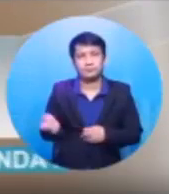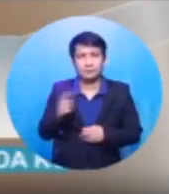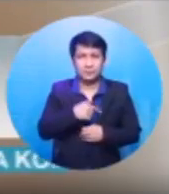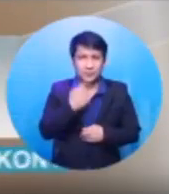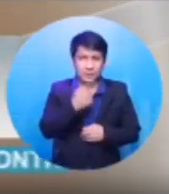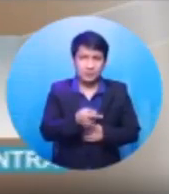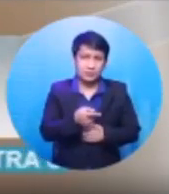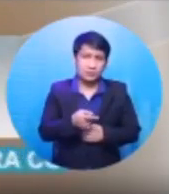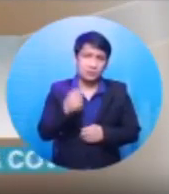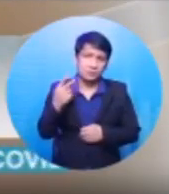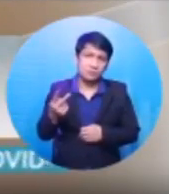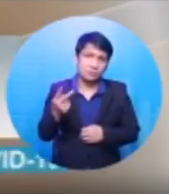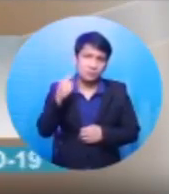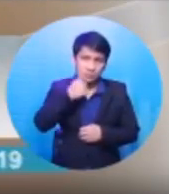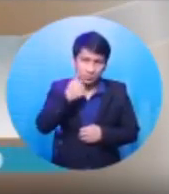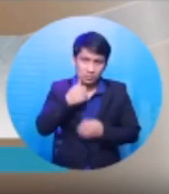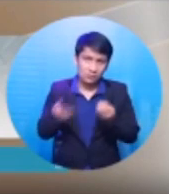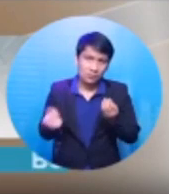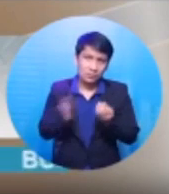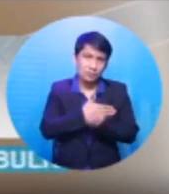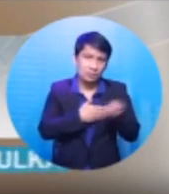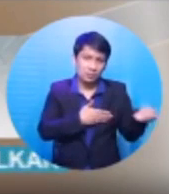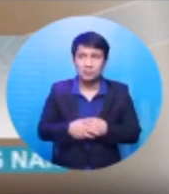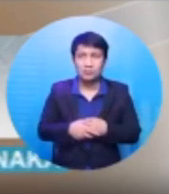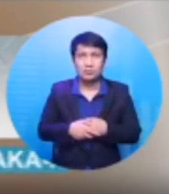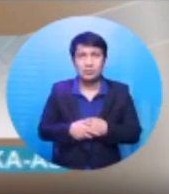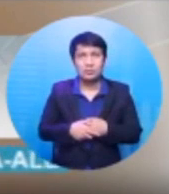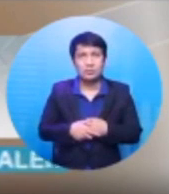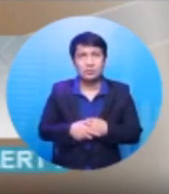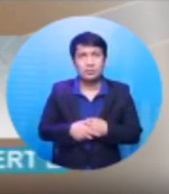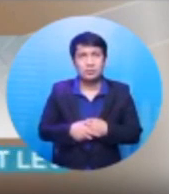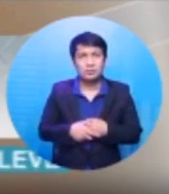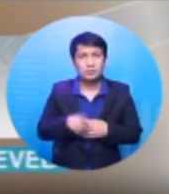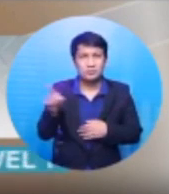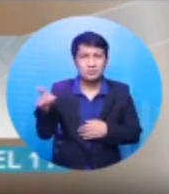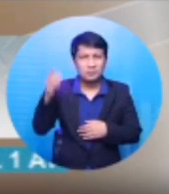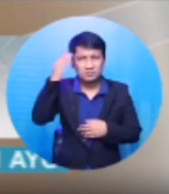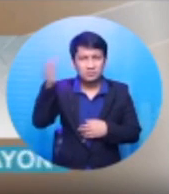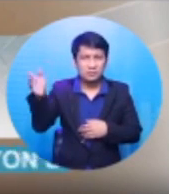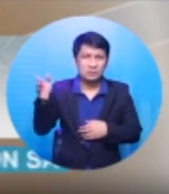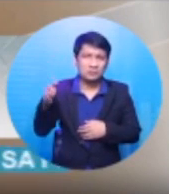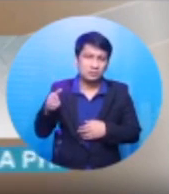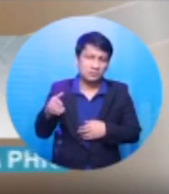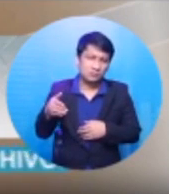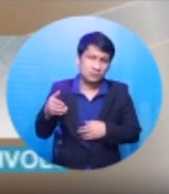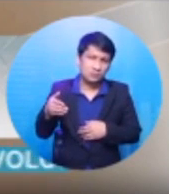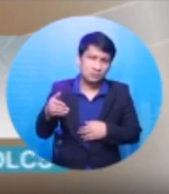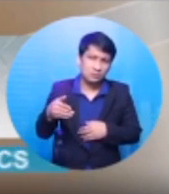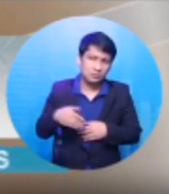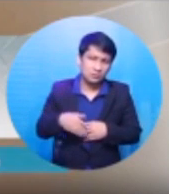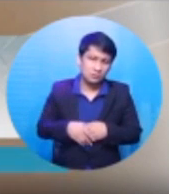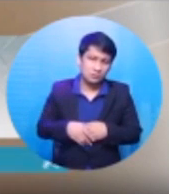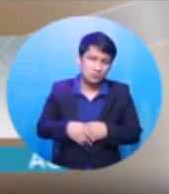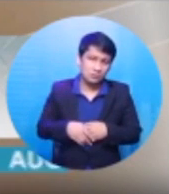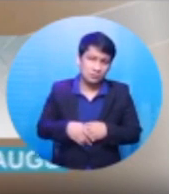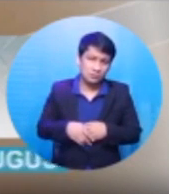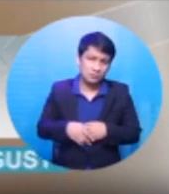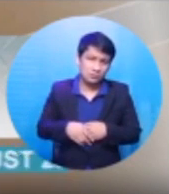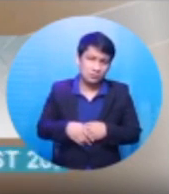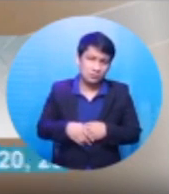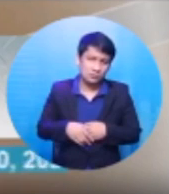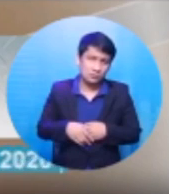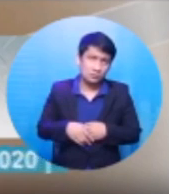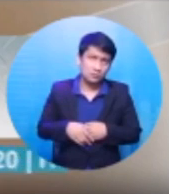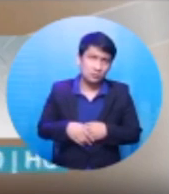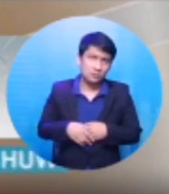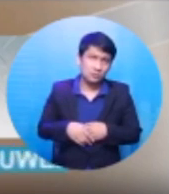ko po sana, sir, dalawa po sila ng babae na mapadeport, sir. Hindi natin alam yung status ng babae, ma'am. Student visa pa lang po siya ngayon, sir. Bale, nag-aaral pa lang